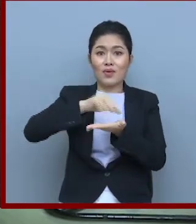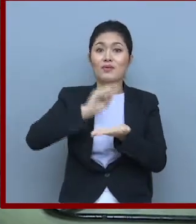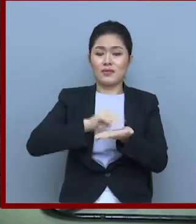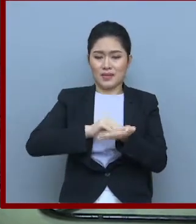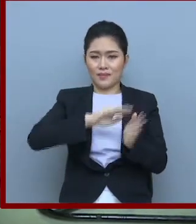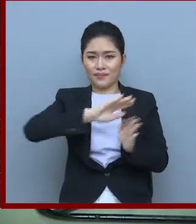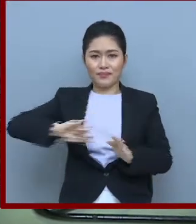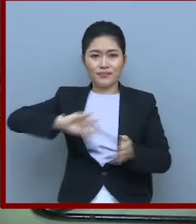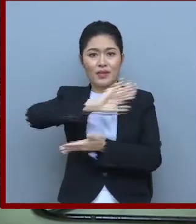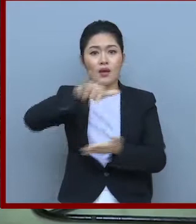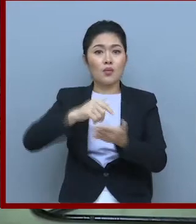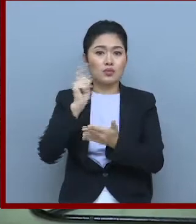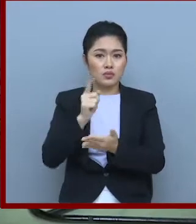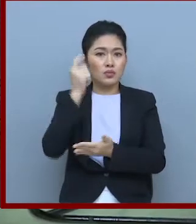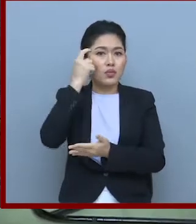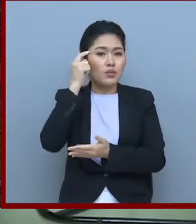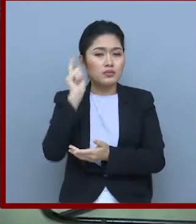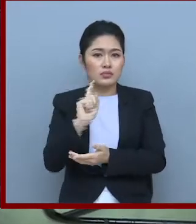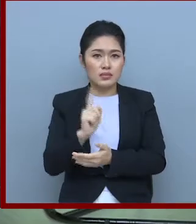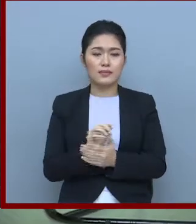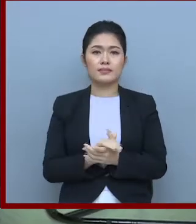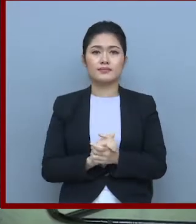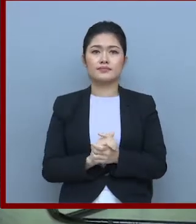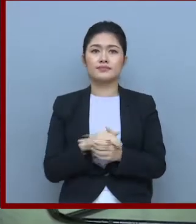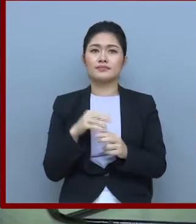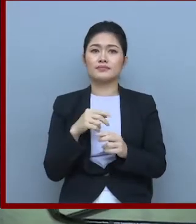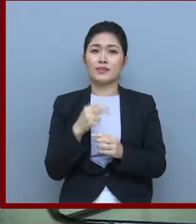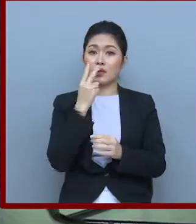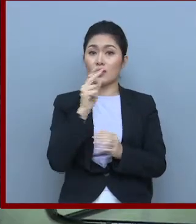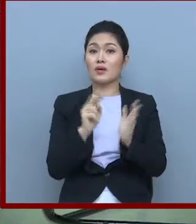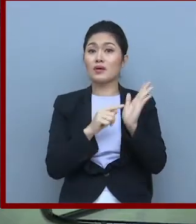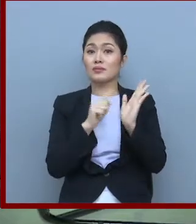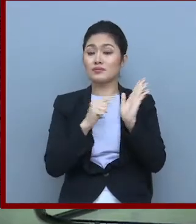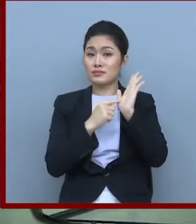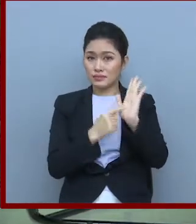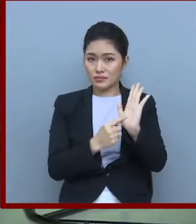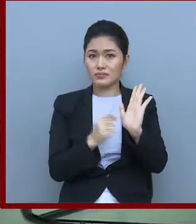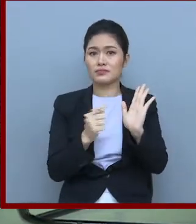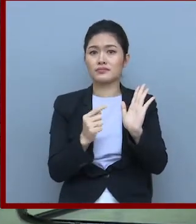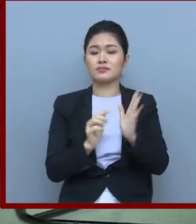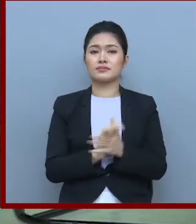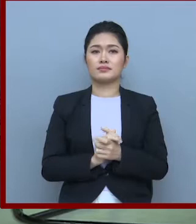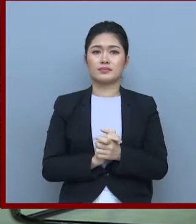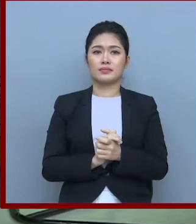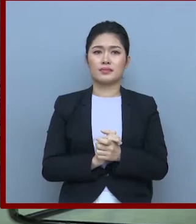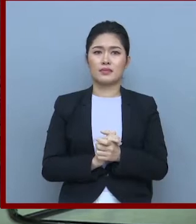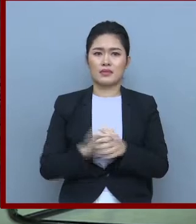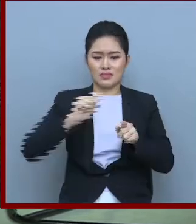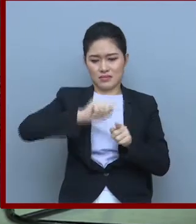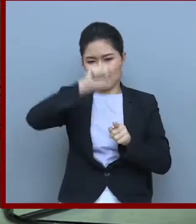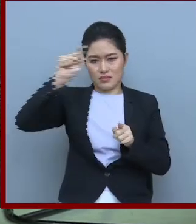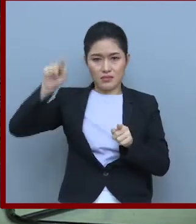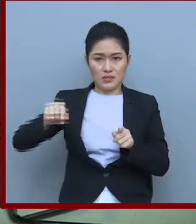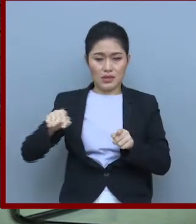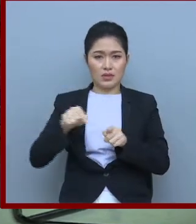ตัวนี้ครับตัวบอร์ดตัวนี้นะครับที่ชื่อว่าที่ผมมาใช้นะครับยกตัวอย่างก็คือเป็นตัวบอร์ด